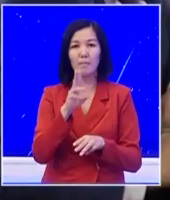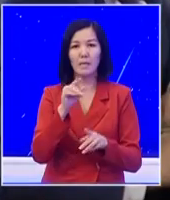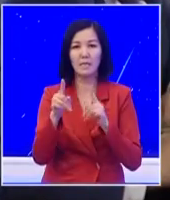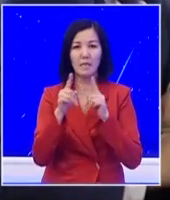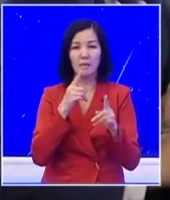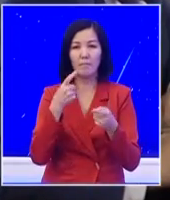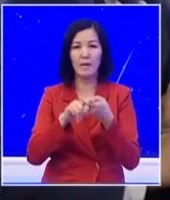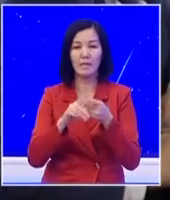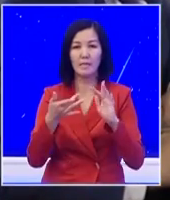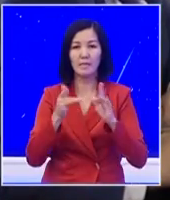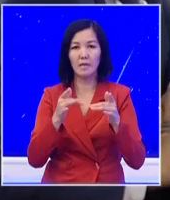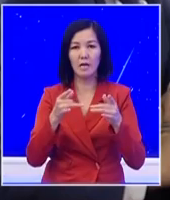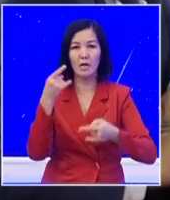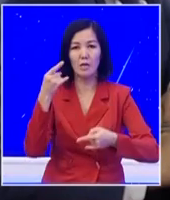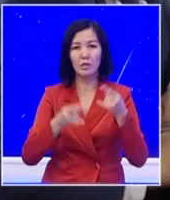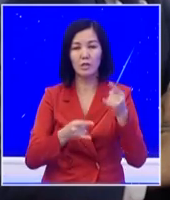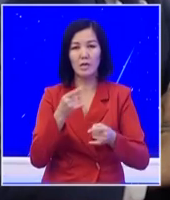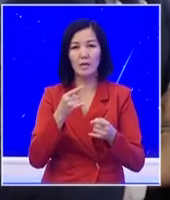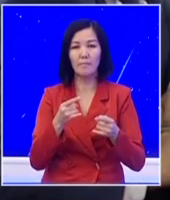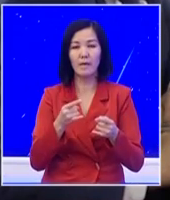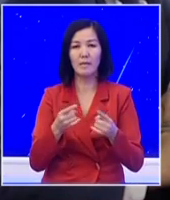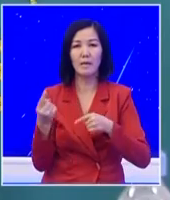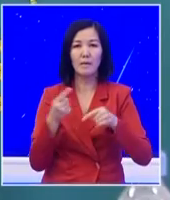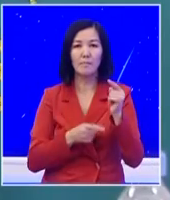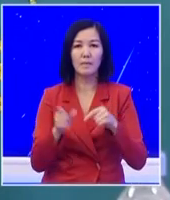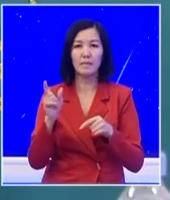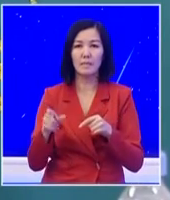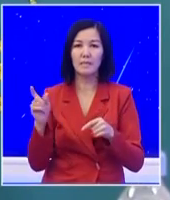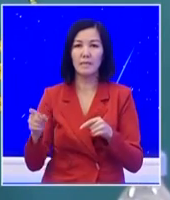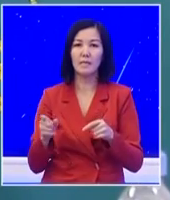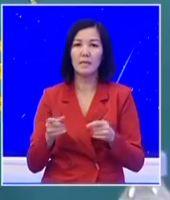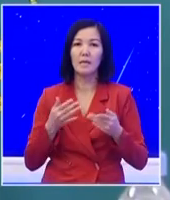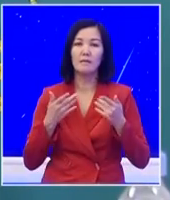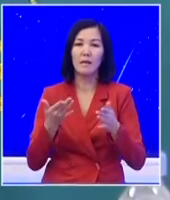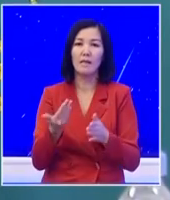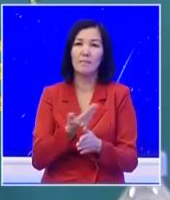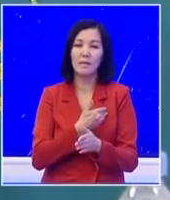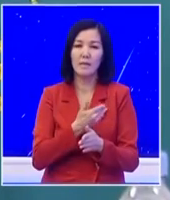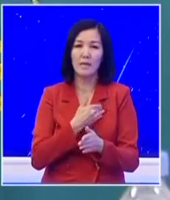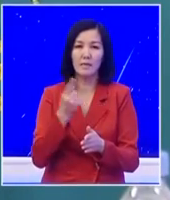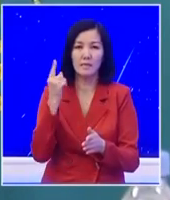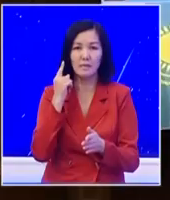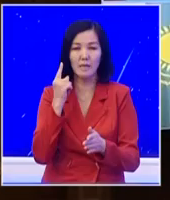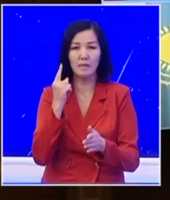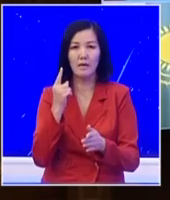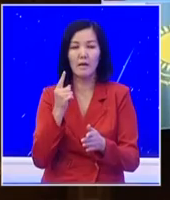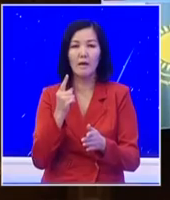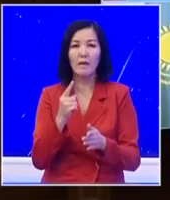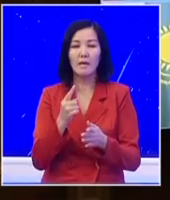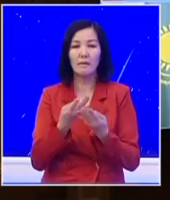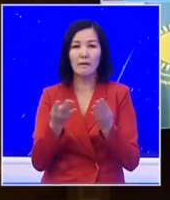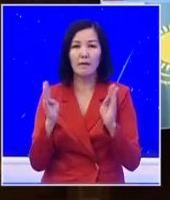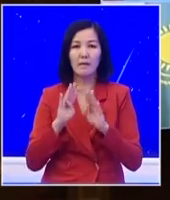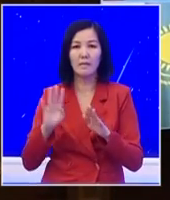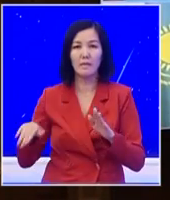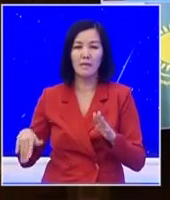Мамин селекторлық байланысқа шығып, бизнес өкілдерінің талап тілегіне құлақ түрді. Көбін алаңдататыны карантин жағдайынан кейін